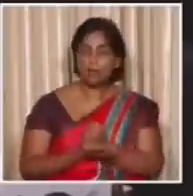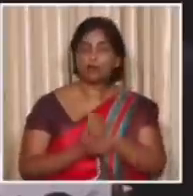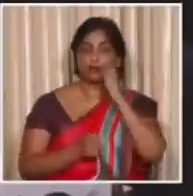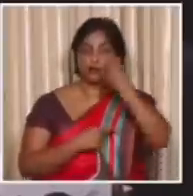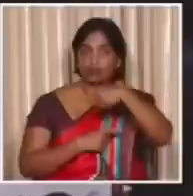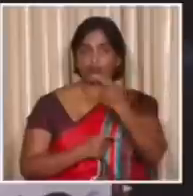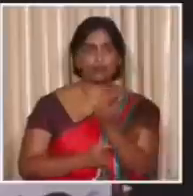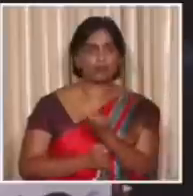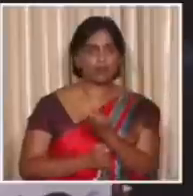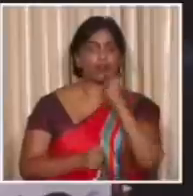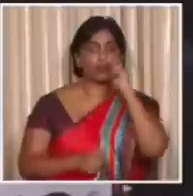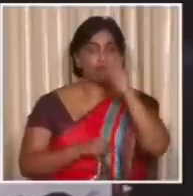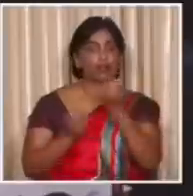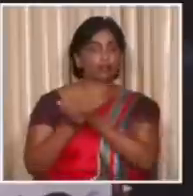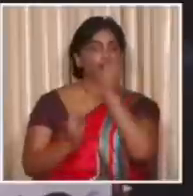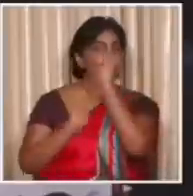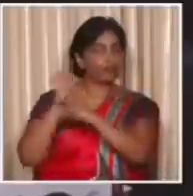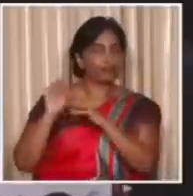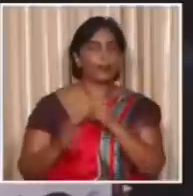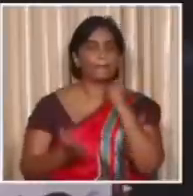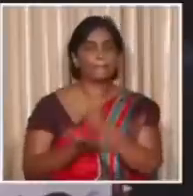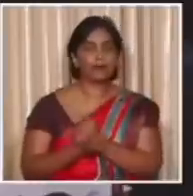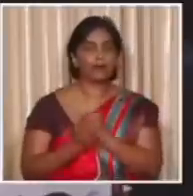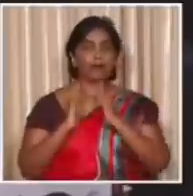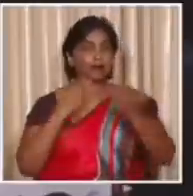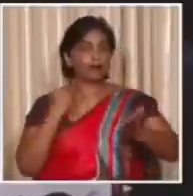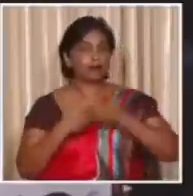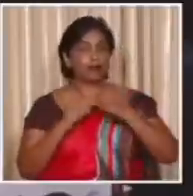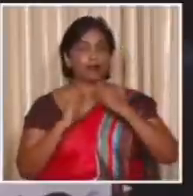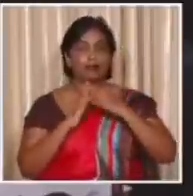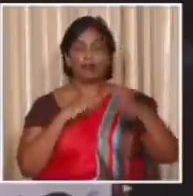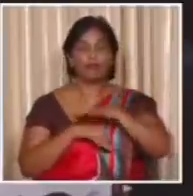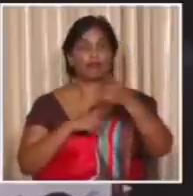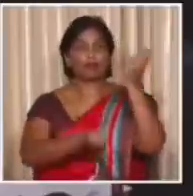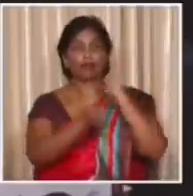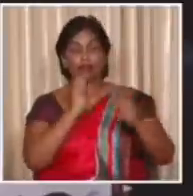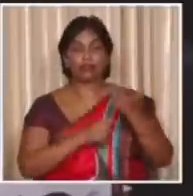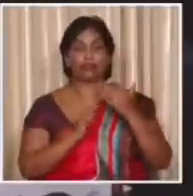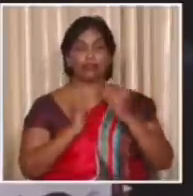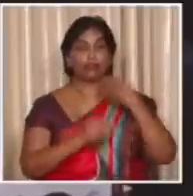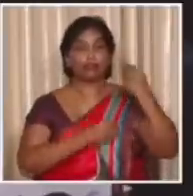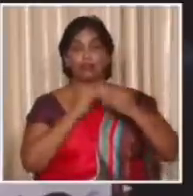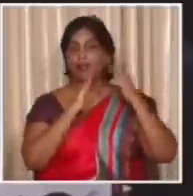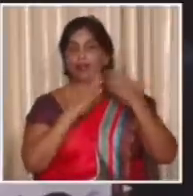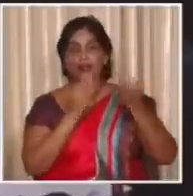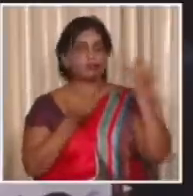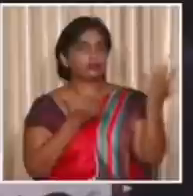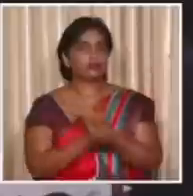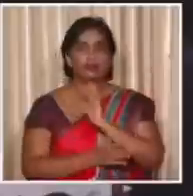මහජනයාගේ ධනය මහජනයාගේ තැන්පතු බැංකු වෙන ගොඩනැගිලි හදලා බැංකු වෙනම වතු වරගෙන බැංකු වෙනම කර්මාන්සල ධනෙ උපයලා